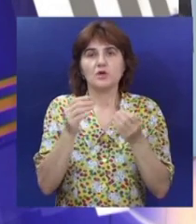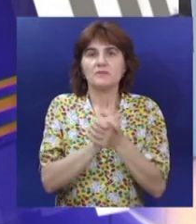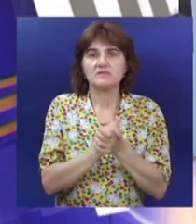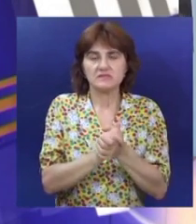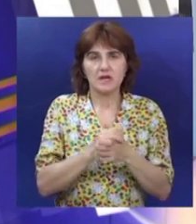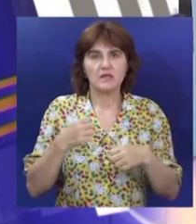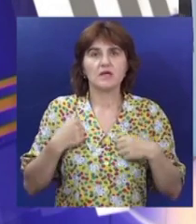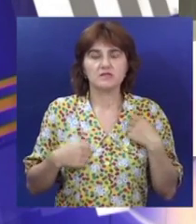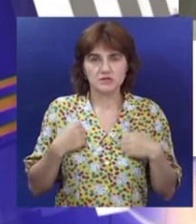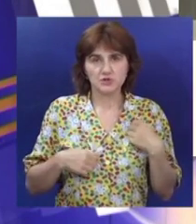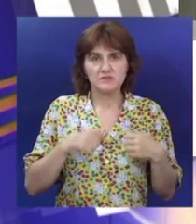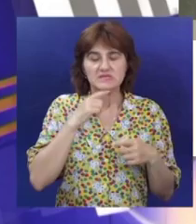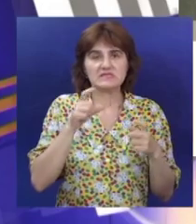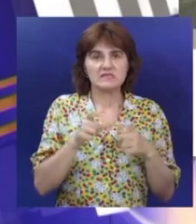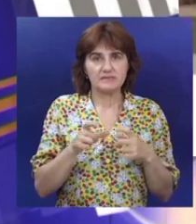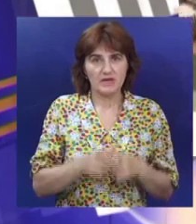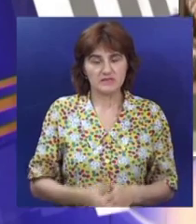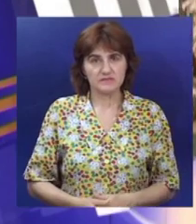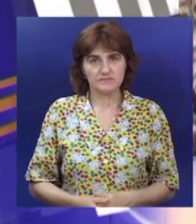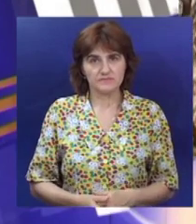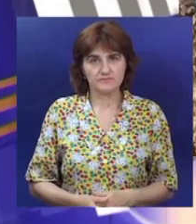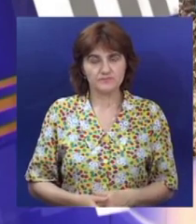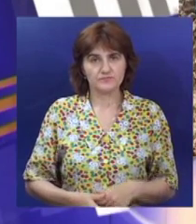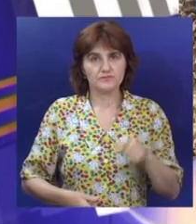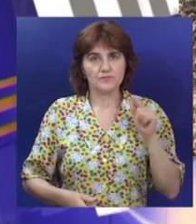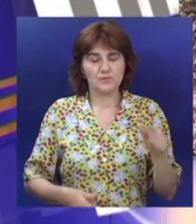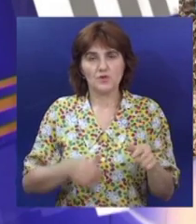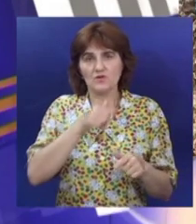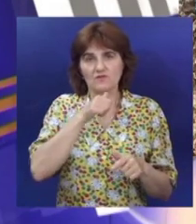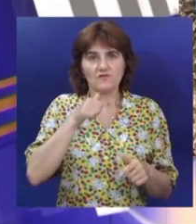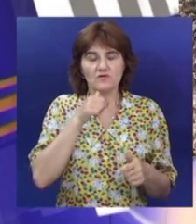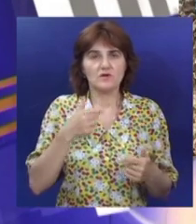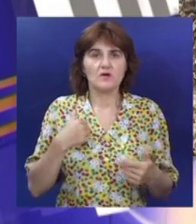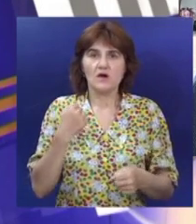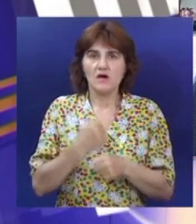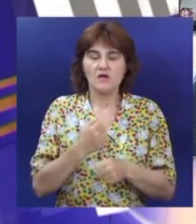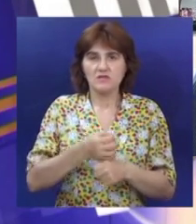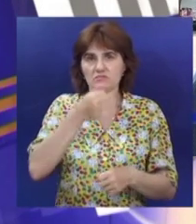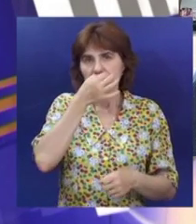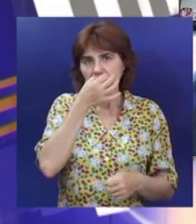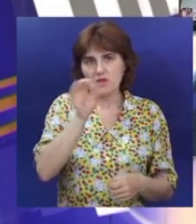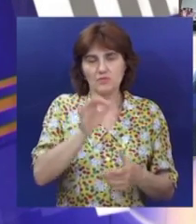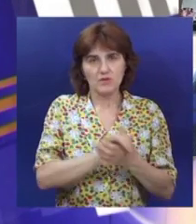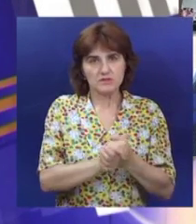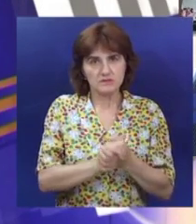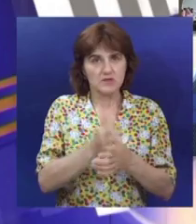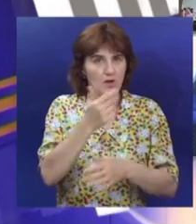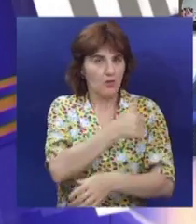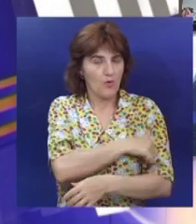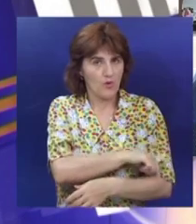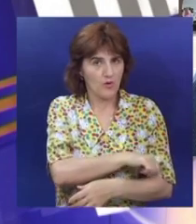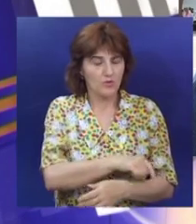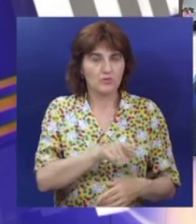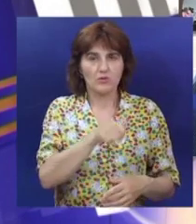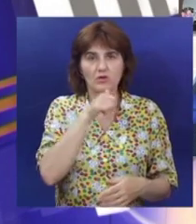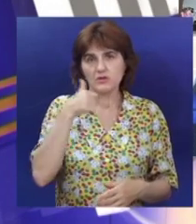jedan dokaz odlične saradnje između Subotice i kompanije Siemens. Kompanija Siemens je kompanija s kojom grad ima ubedljivo najbolju saradnju u